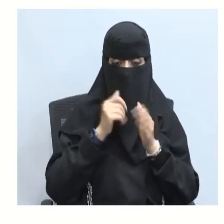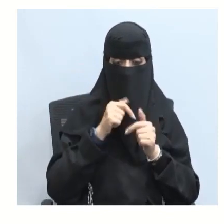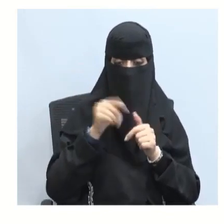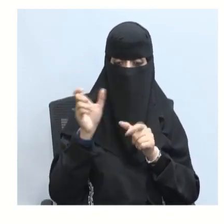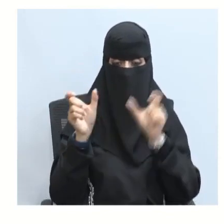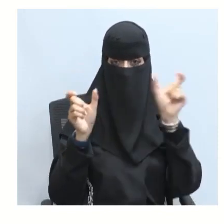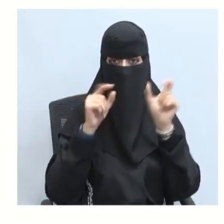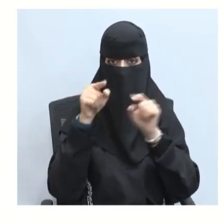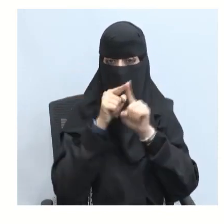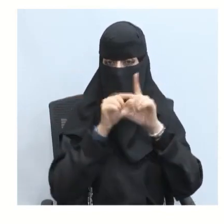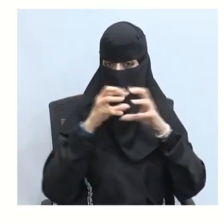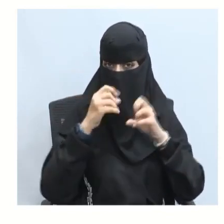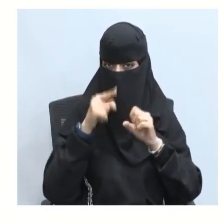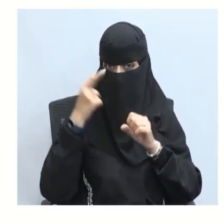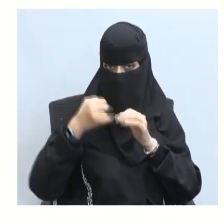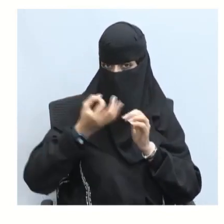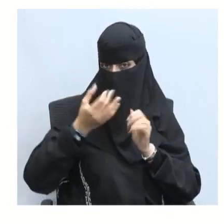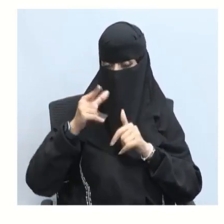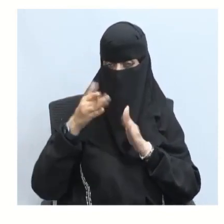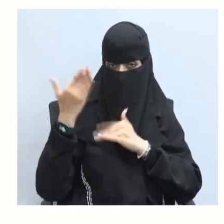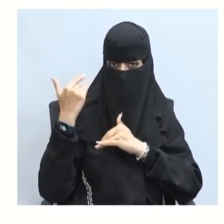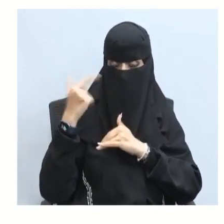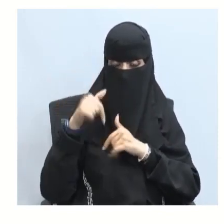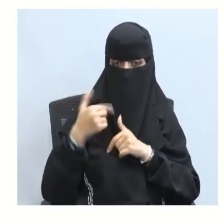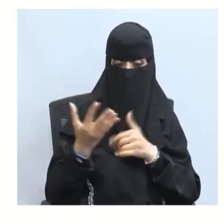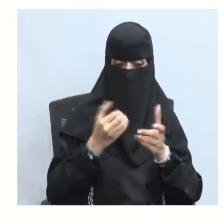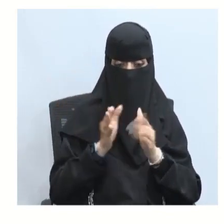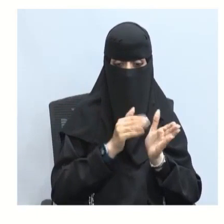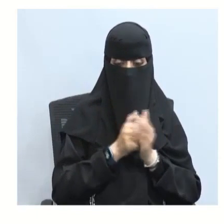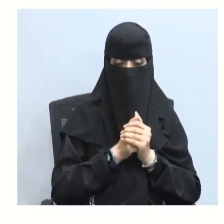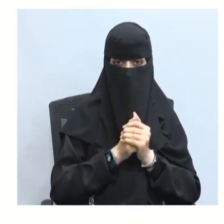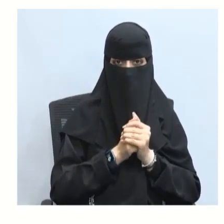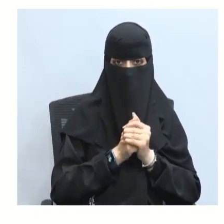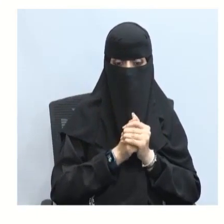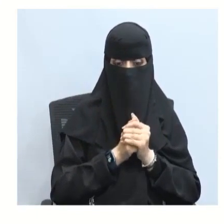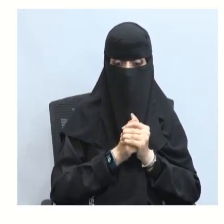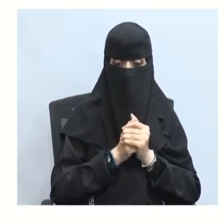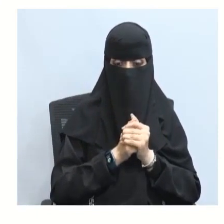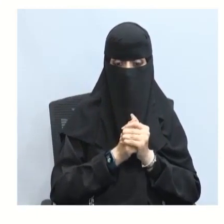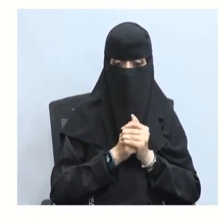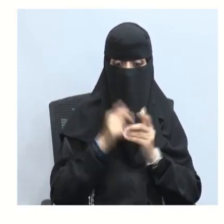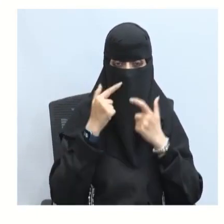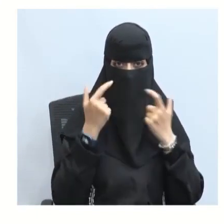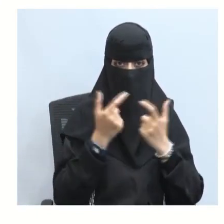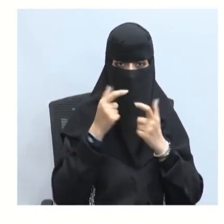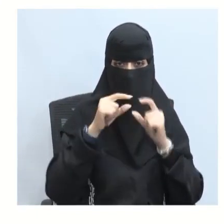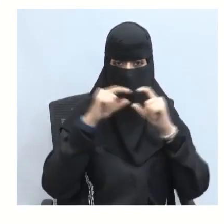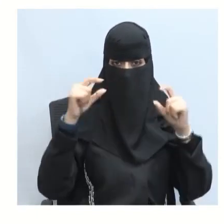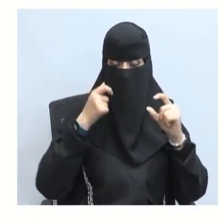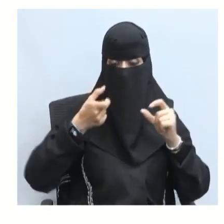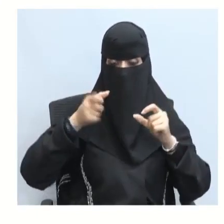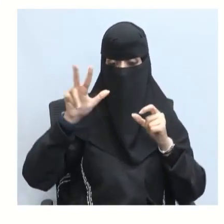والهيدروجين وتستخدم في انها تكون مصدر للطاقه وكذلك مواد خام لاحظ صيغه الميثان